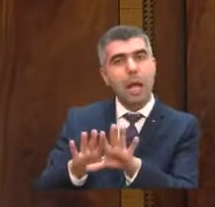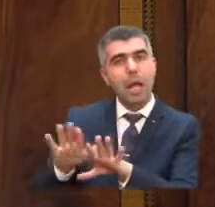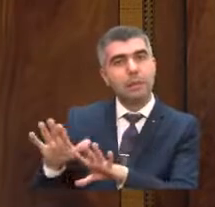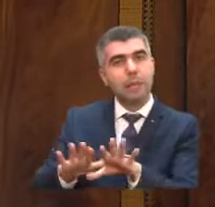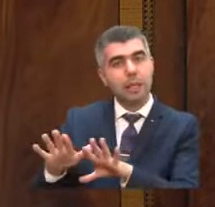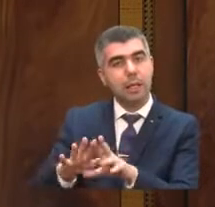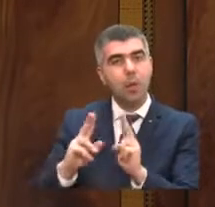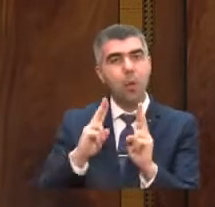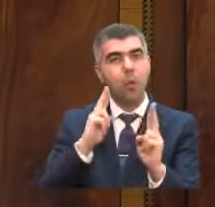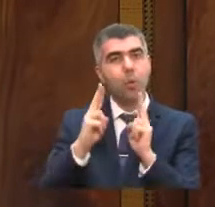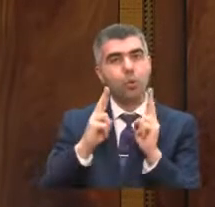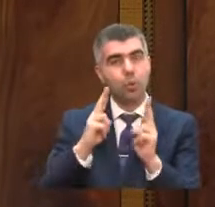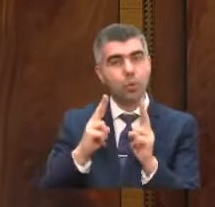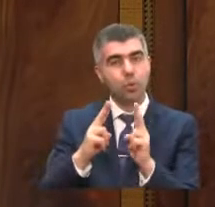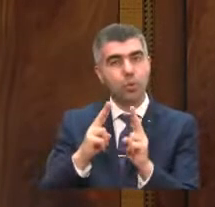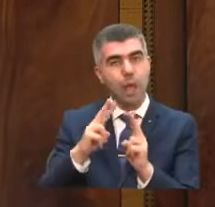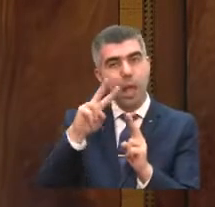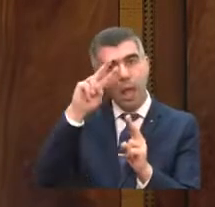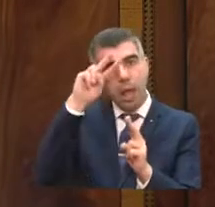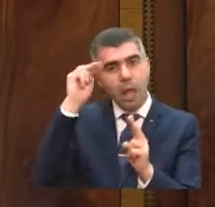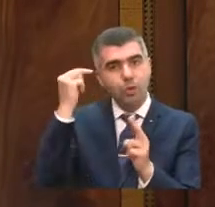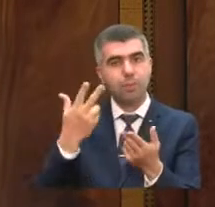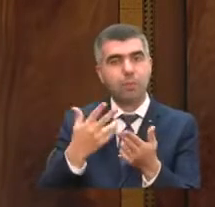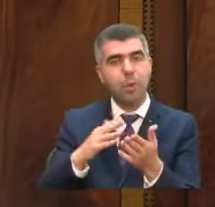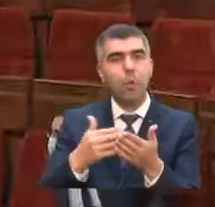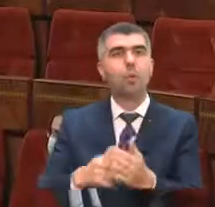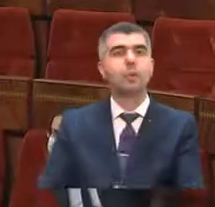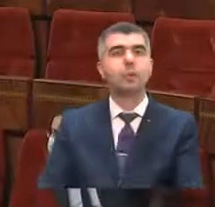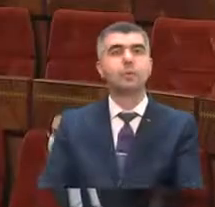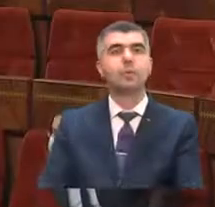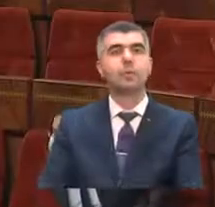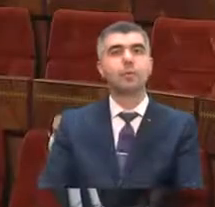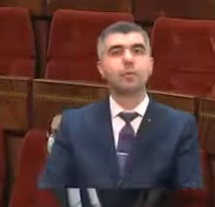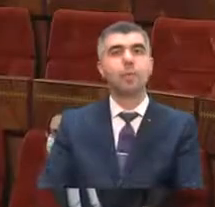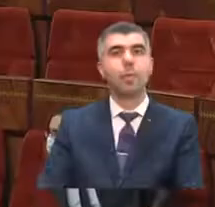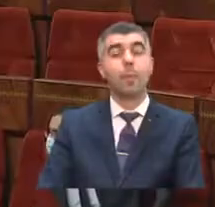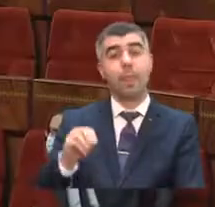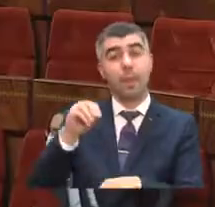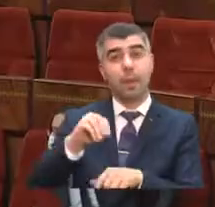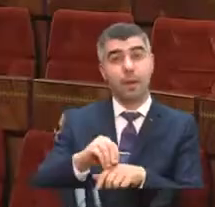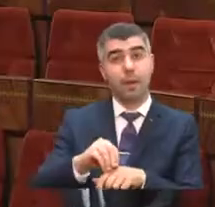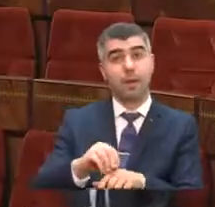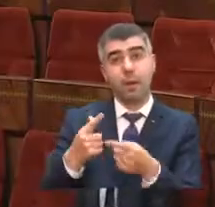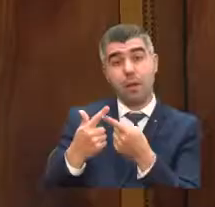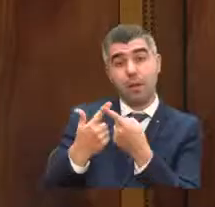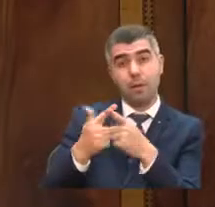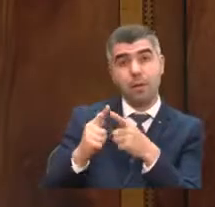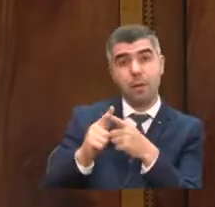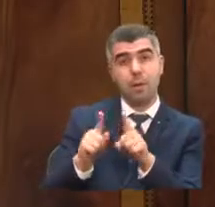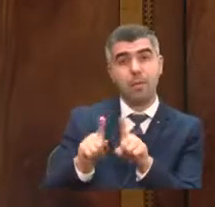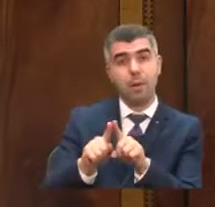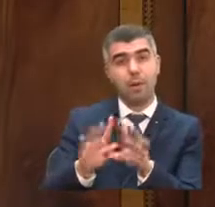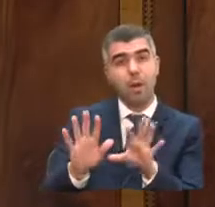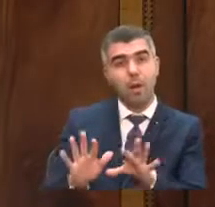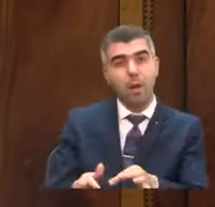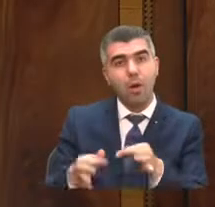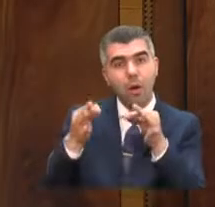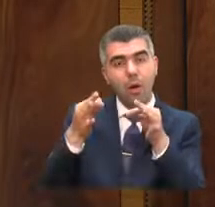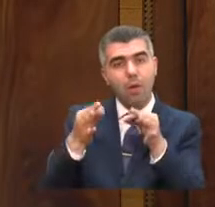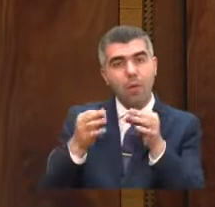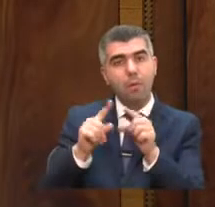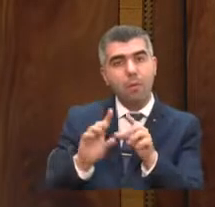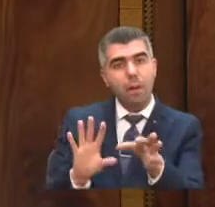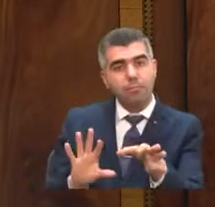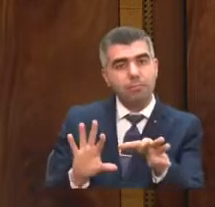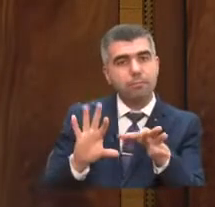السريع ديال الحاج بالرشيديه الريصاني. قطاع ديال اللوجيستيك انجاز عدد من المحطات اللوجستيه بشراكه مع عدد